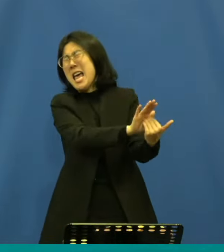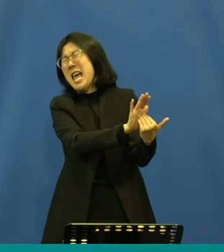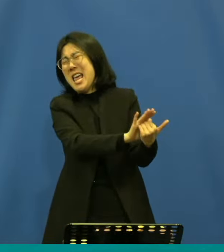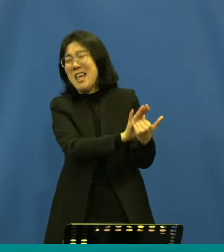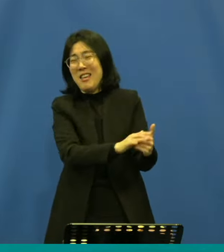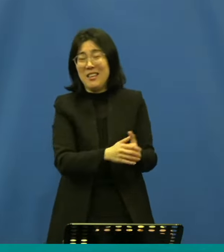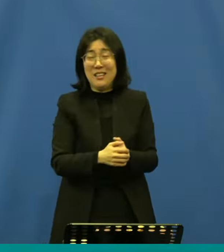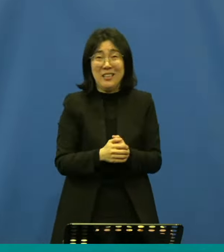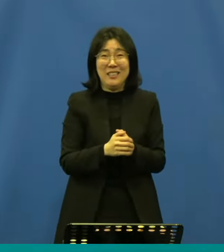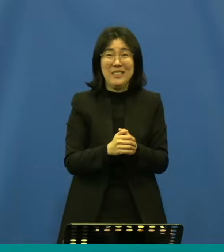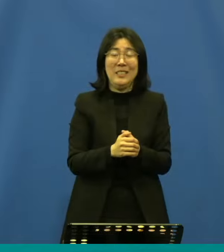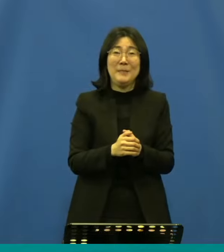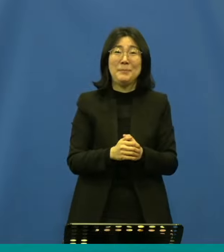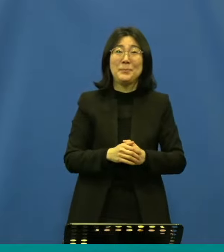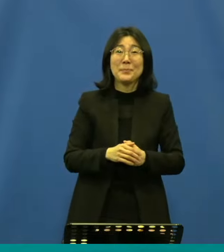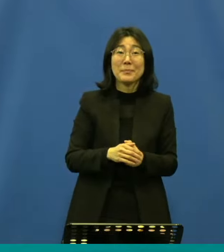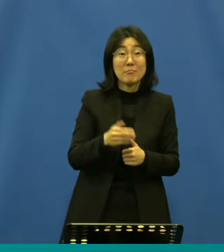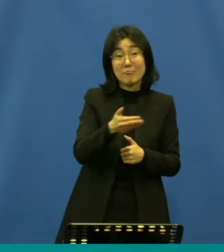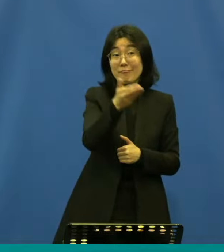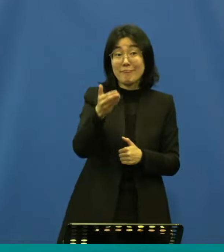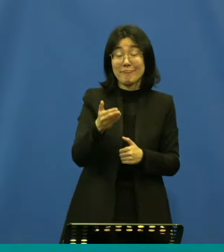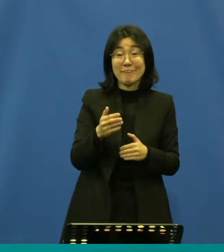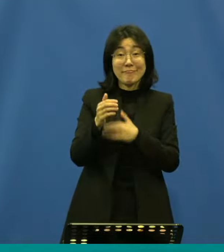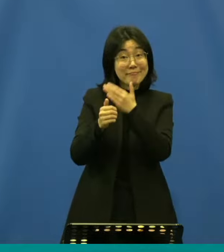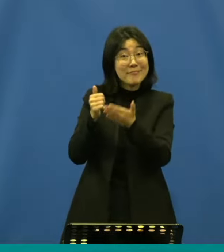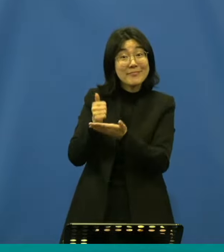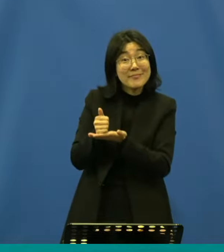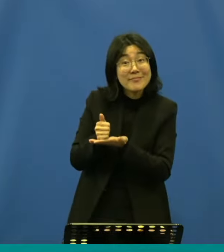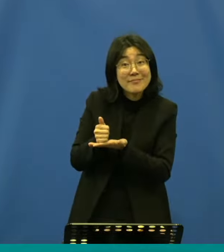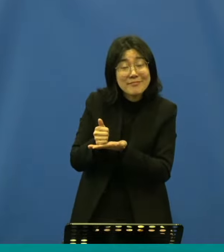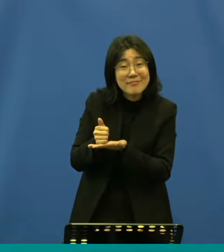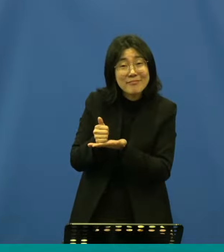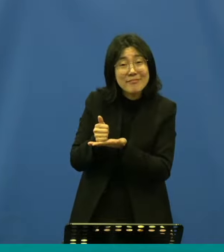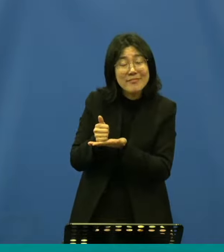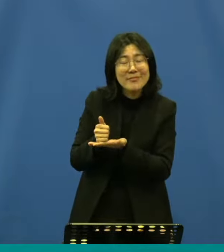사랑하는 성도 여러분, 하나님은 우리의 삶을